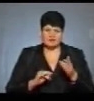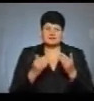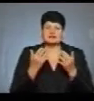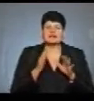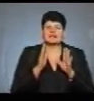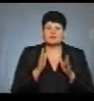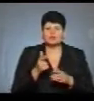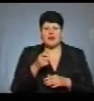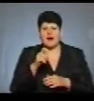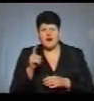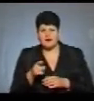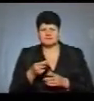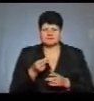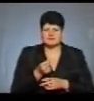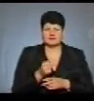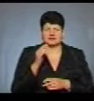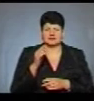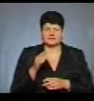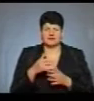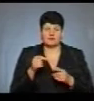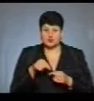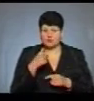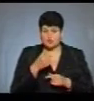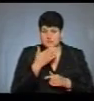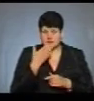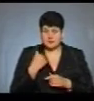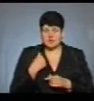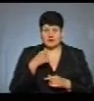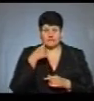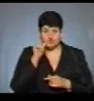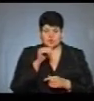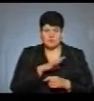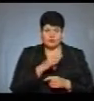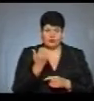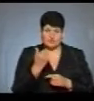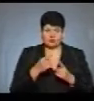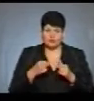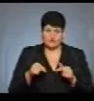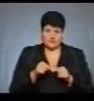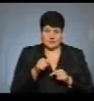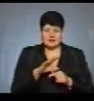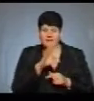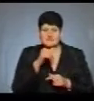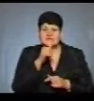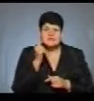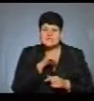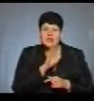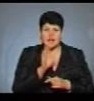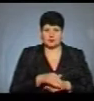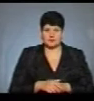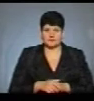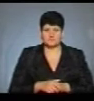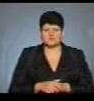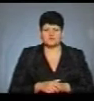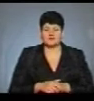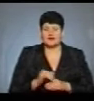буде на газ, скільки цього. Цього року вже того немає. Був я вчора у вашому відділі, там все засекречено.